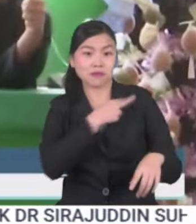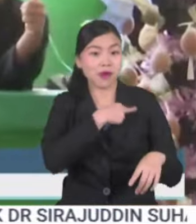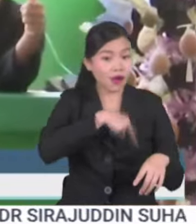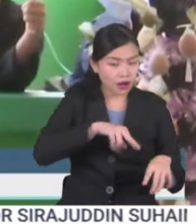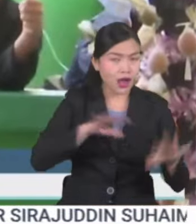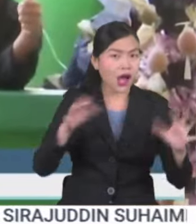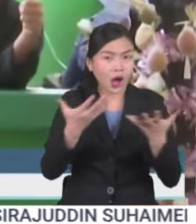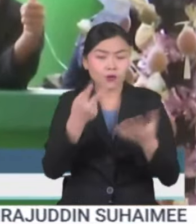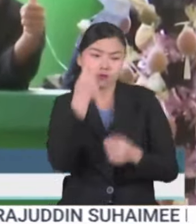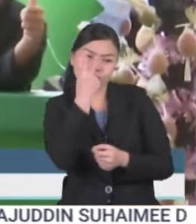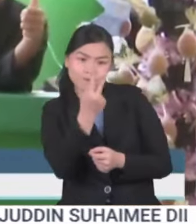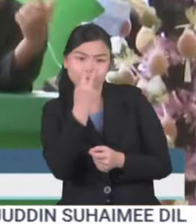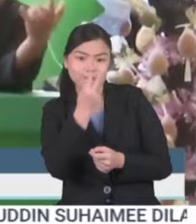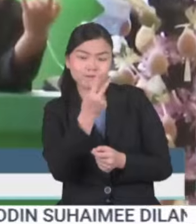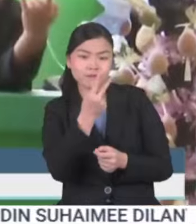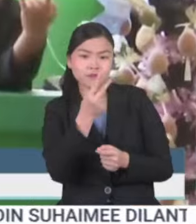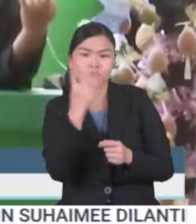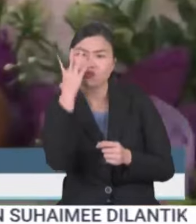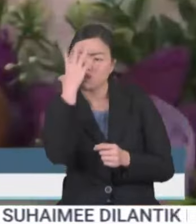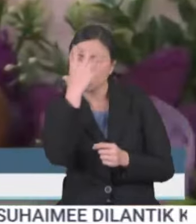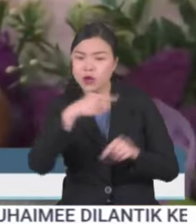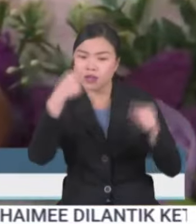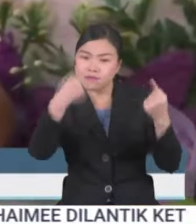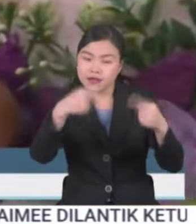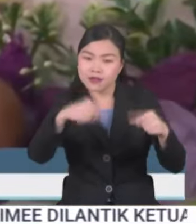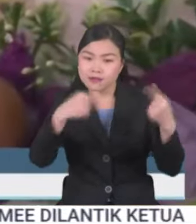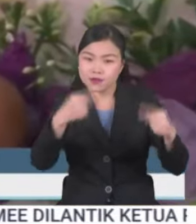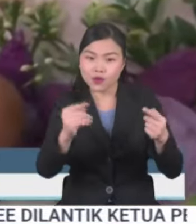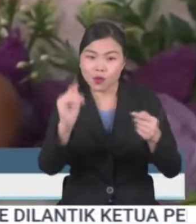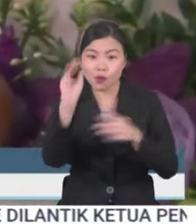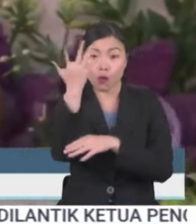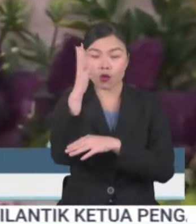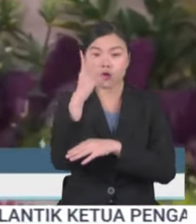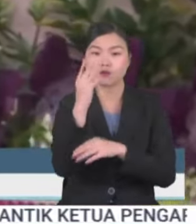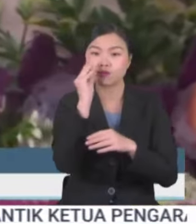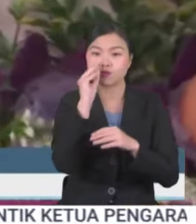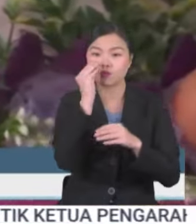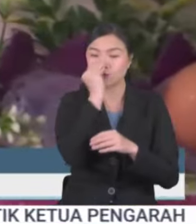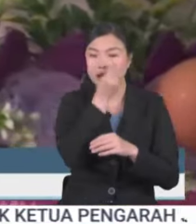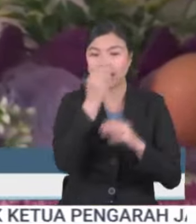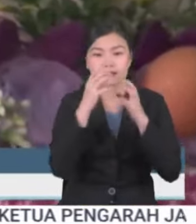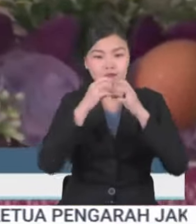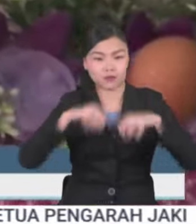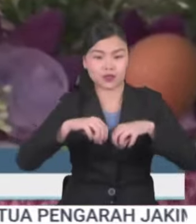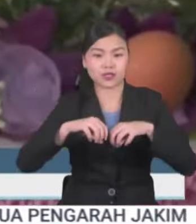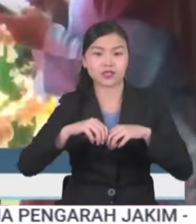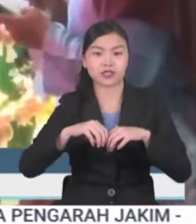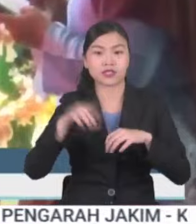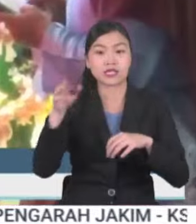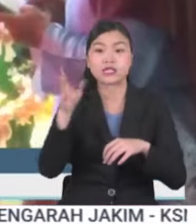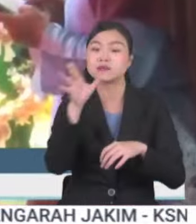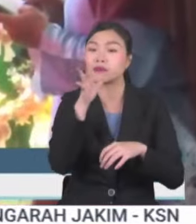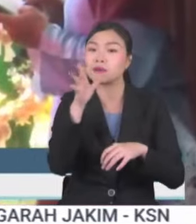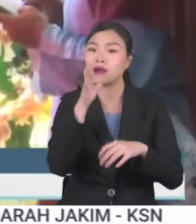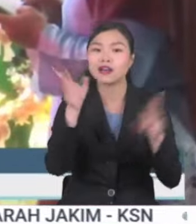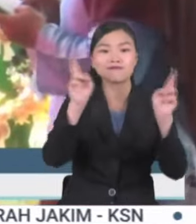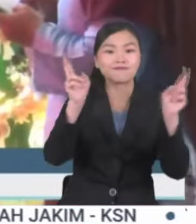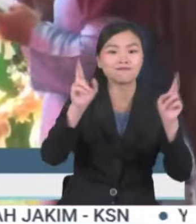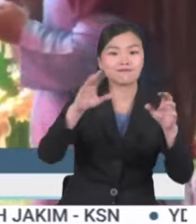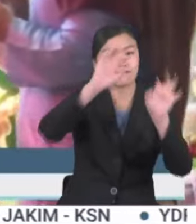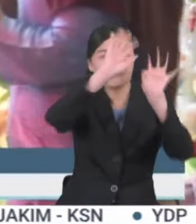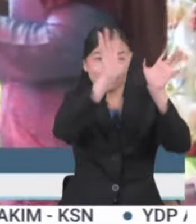bagaimana kita lihat begitu indahnya pertandingan pokok bunga telur yang disediakan oleh kaum ibu di kampung seri manis